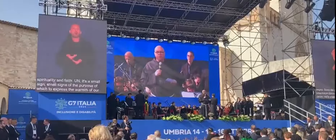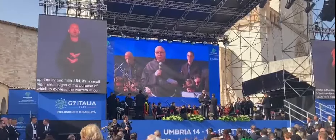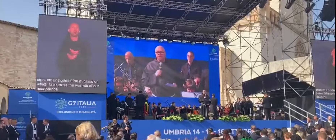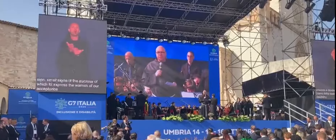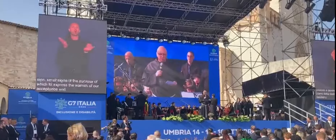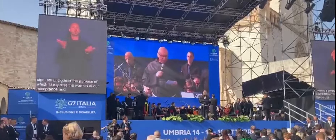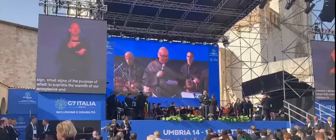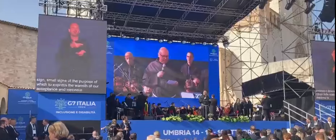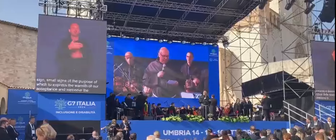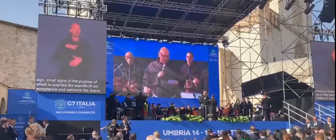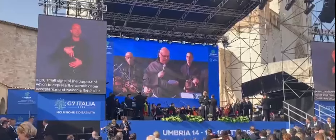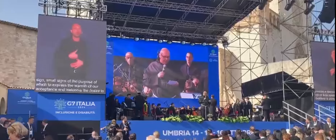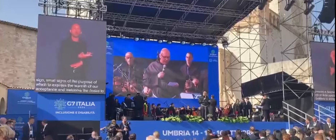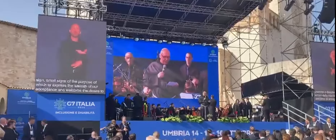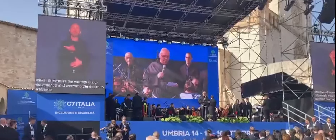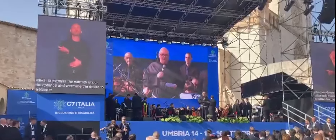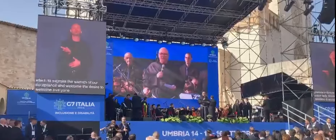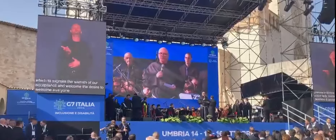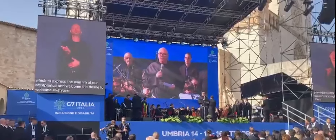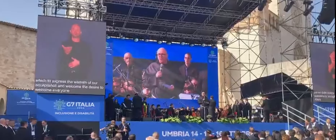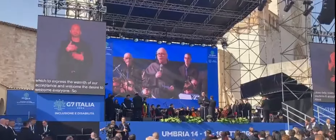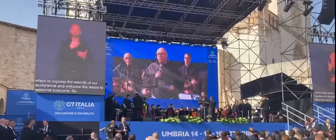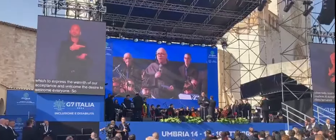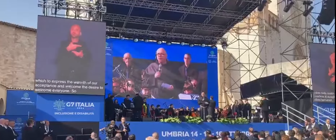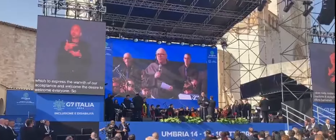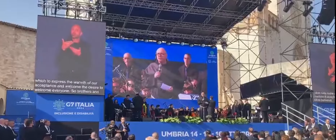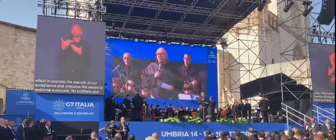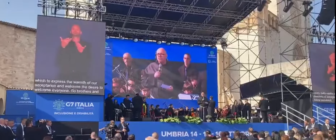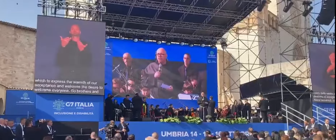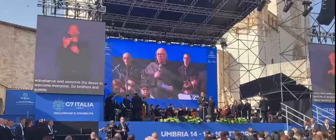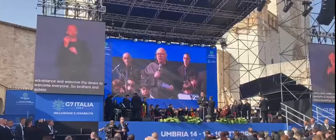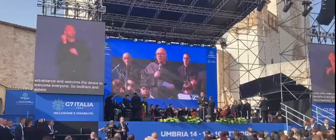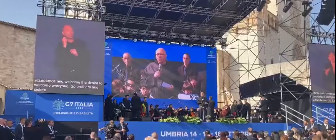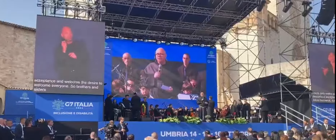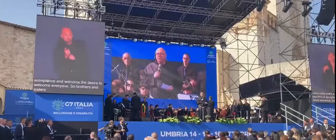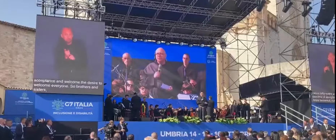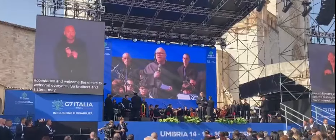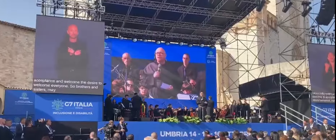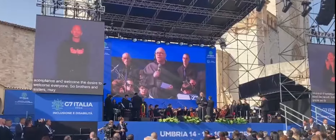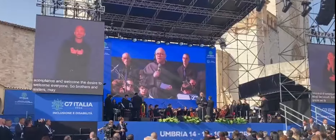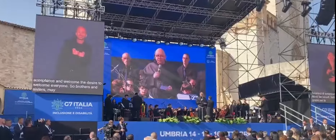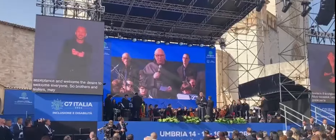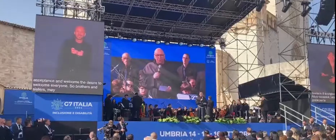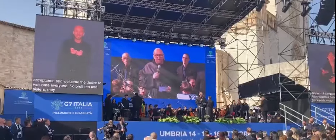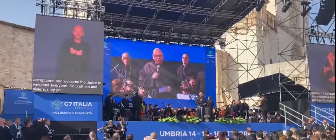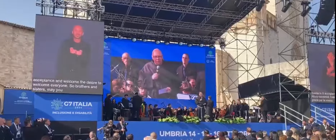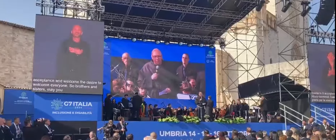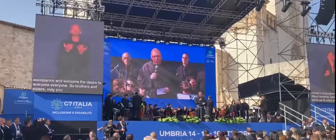allora, fratelli e sorelle, e grazie per la vostra presenza qui in Assisi. Il Signore vi dia pace.